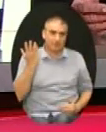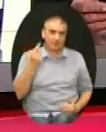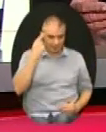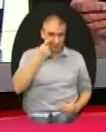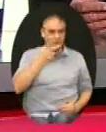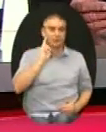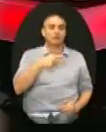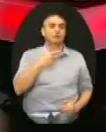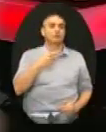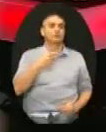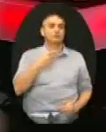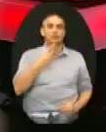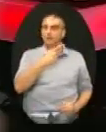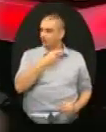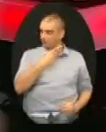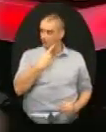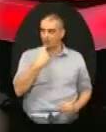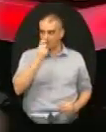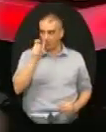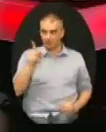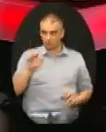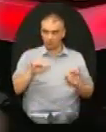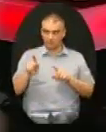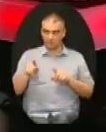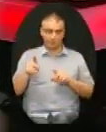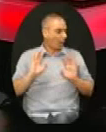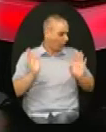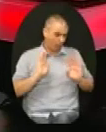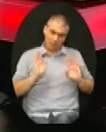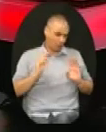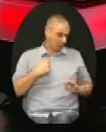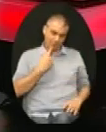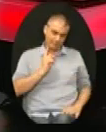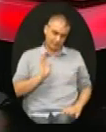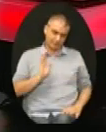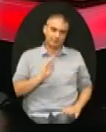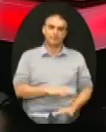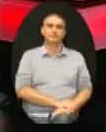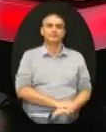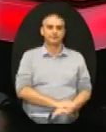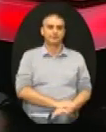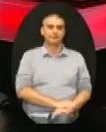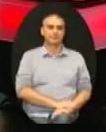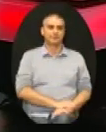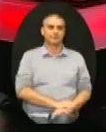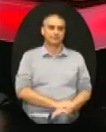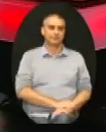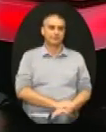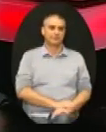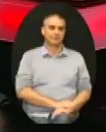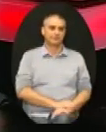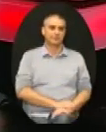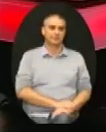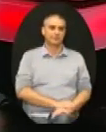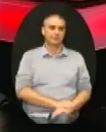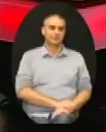יודעת שיש לא בסוכנות היהודית. חשד כאן שאתה מכנה אדם שהוא רפורמי. לא, חל, זה לא אמרתי. לא, אוקיי. לא, הוא הלך על שתיים. תגיד,